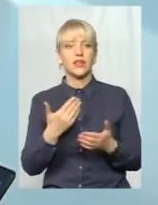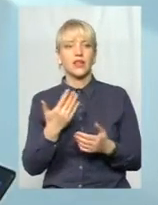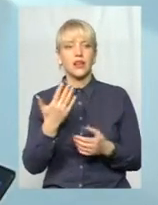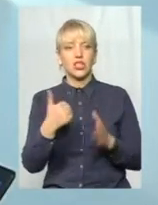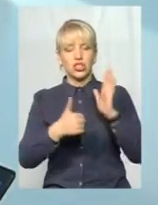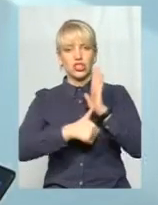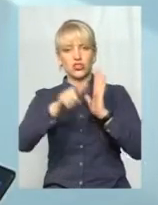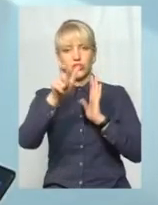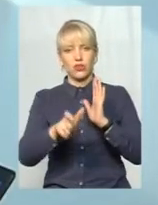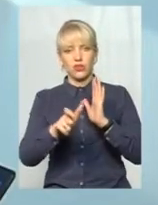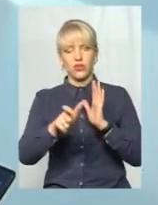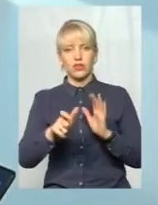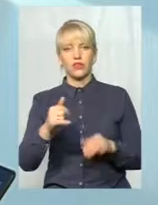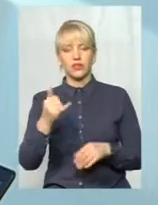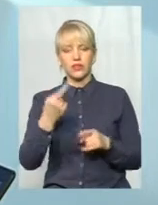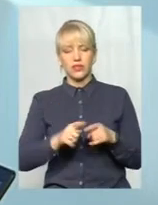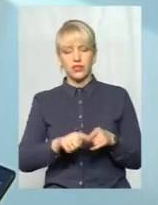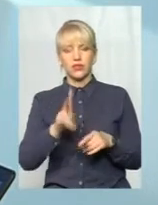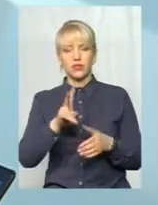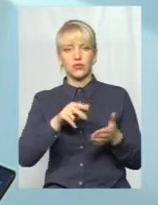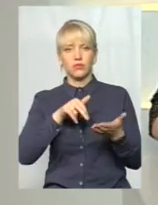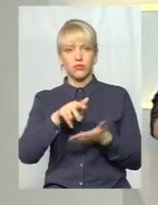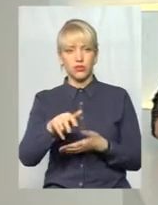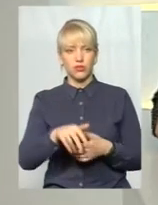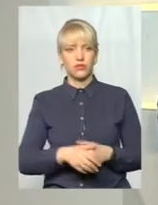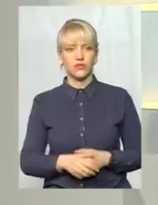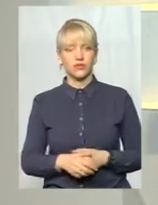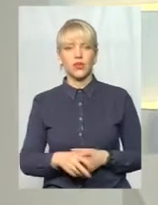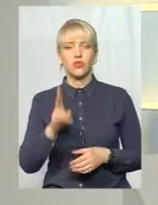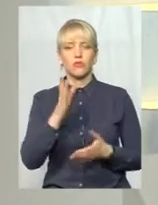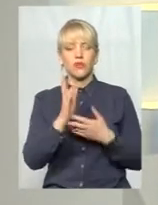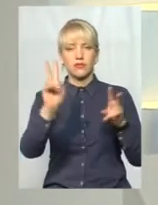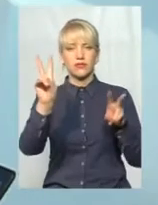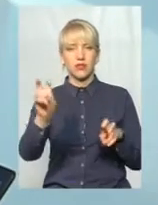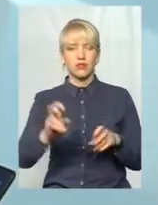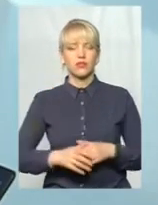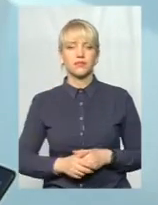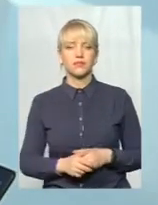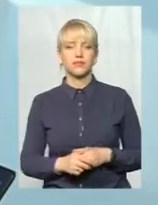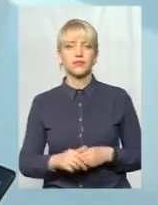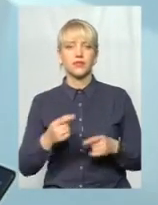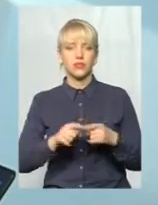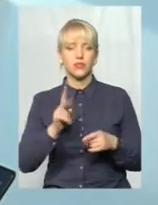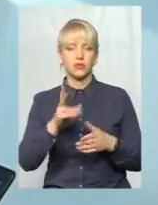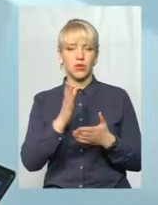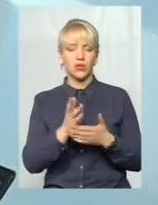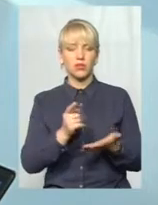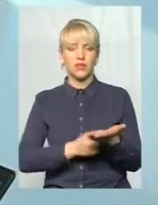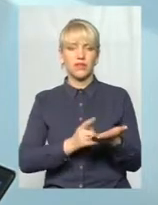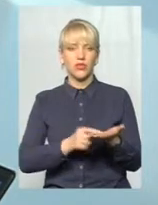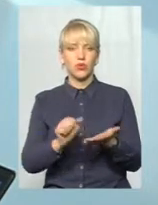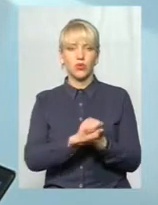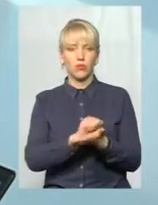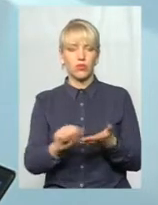6 чоловік, це ті, які пішли від нас. Ті, які вже мають статус, так? Фактично, так. Ті, які мають підтверджуючі документи,